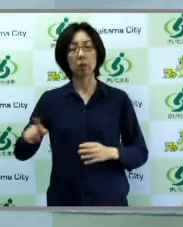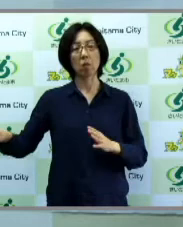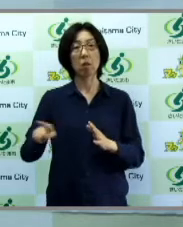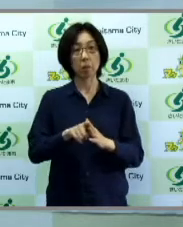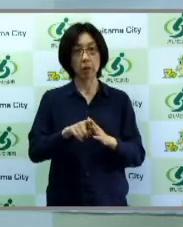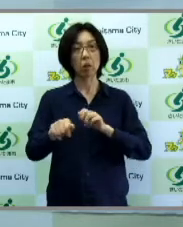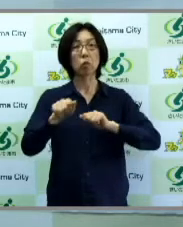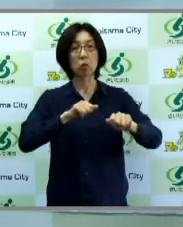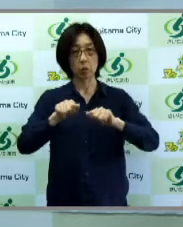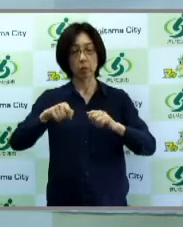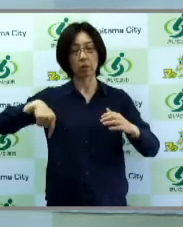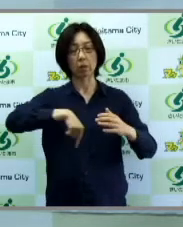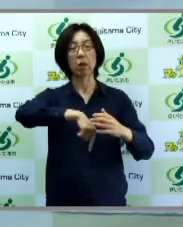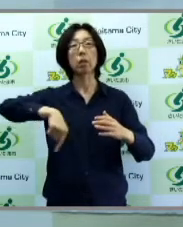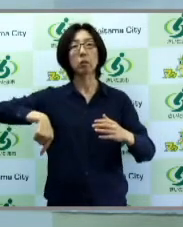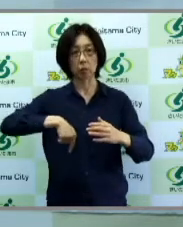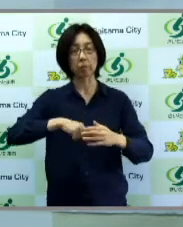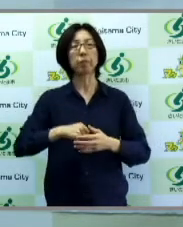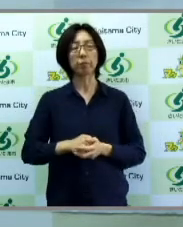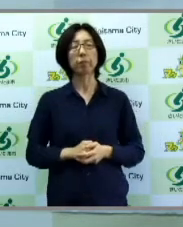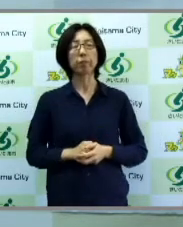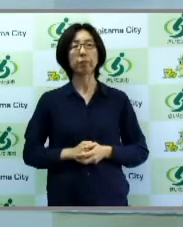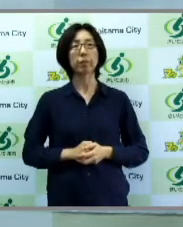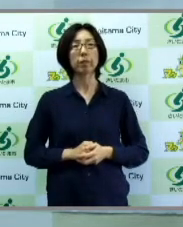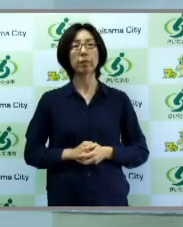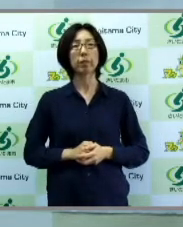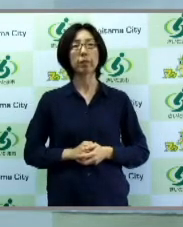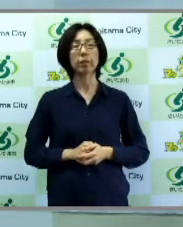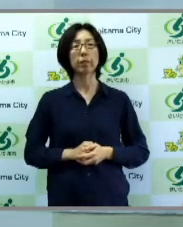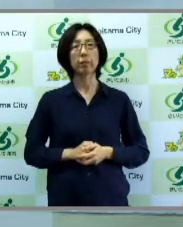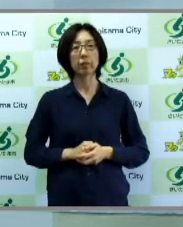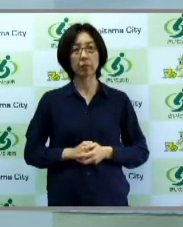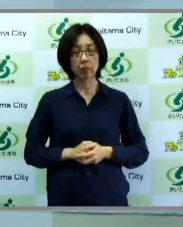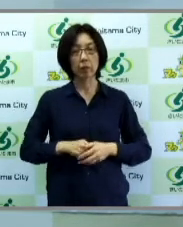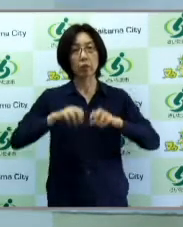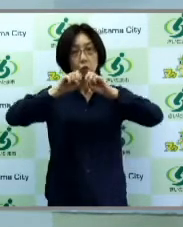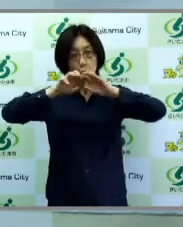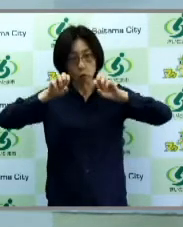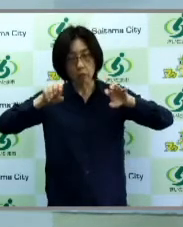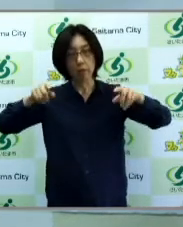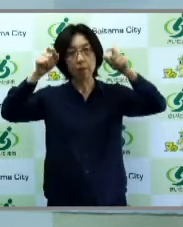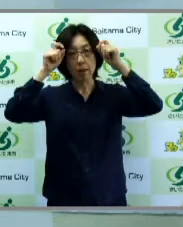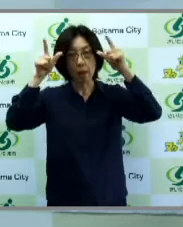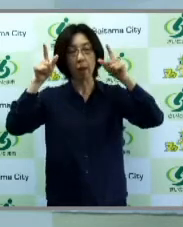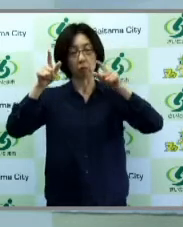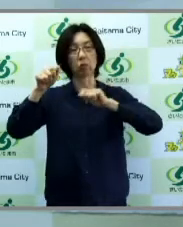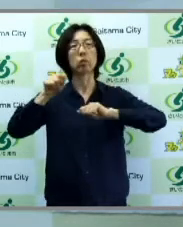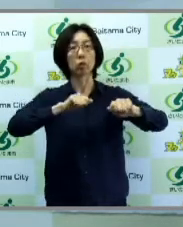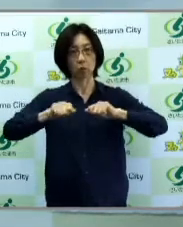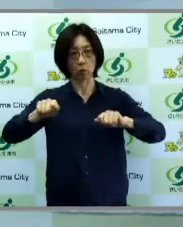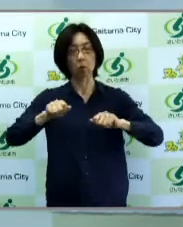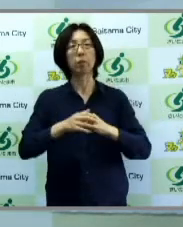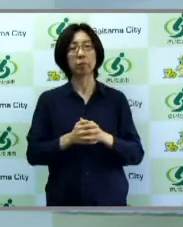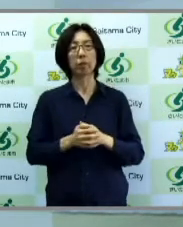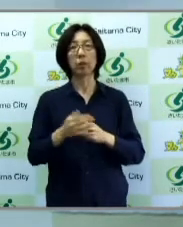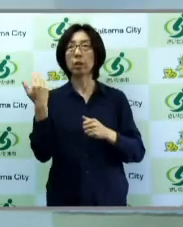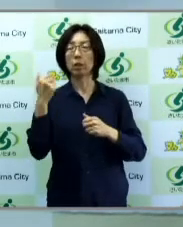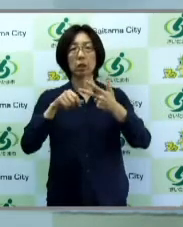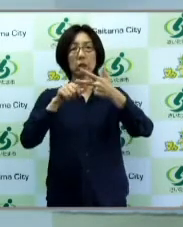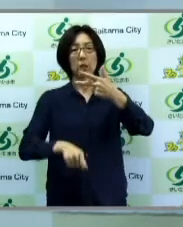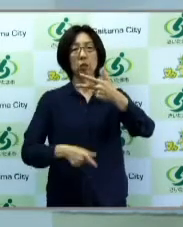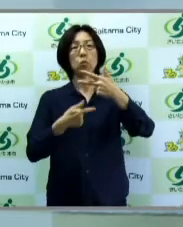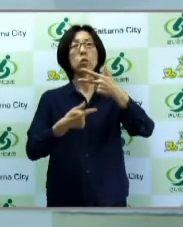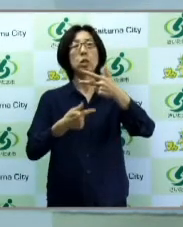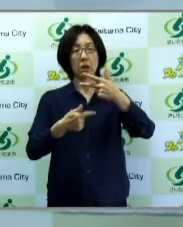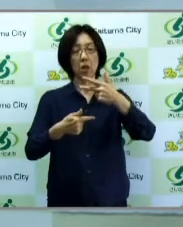ございます。まず1つ目でございますが、周知啓発にかかる取り組みでございます。7月の6日に商店